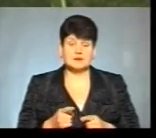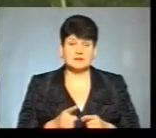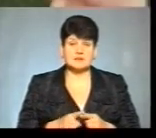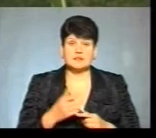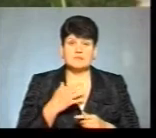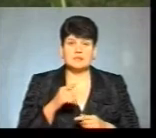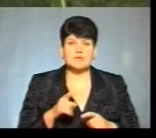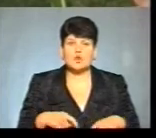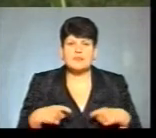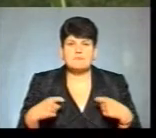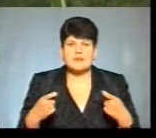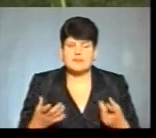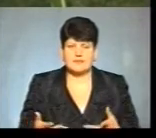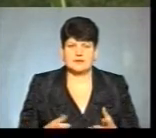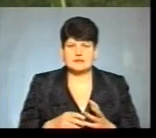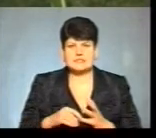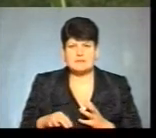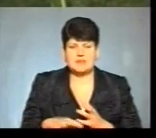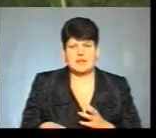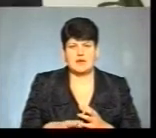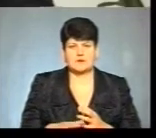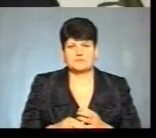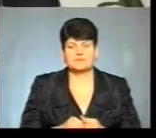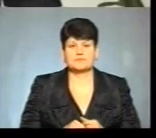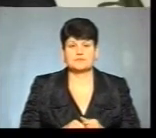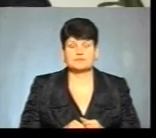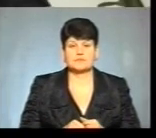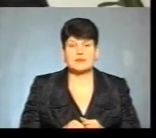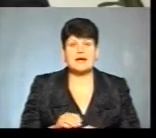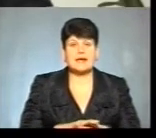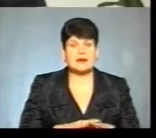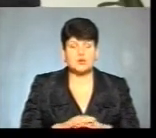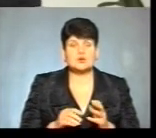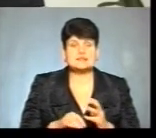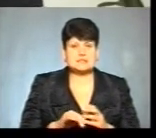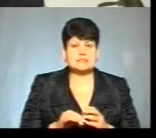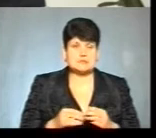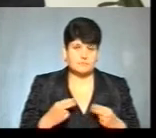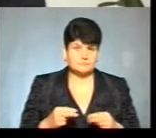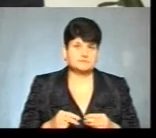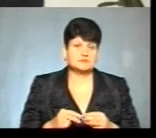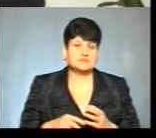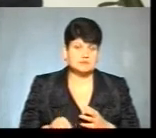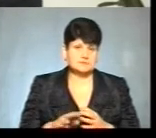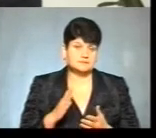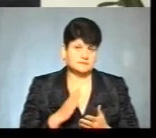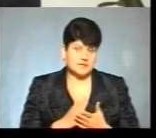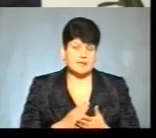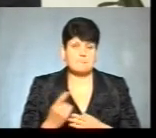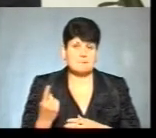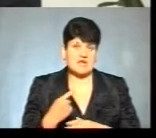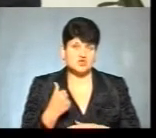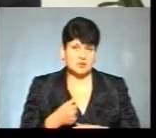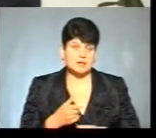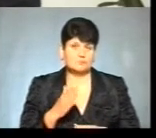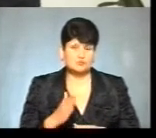там не бігає там землею. Там, це. Тобто ринок землі є. Я думаю, що це перший рік, це буде